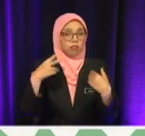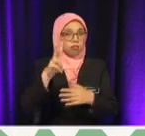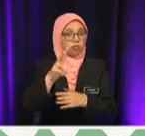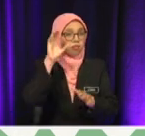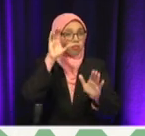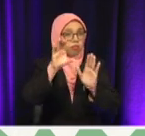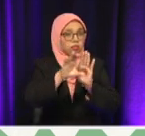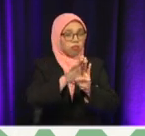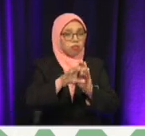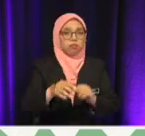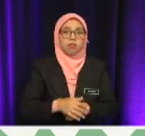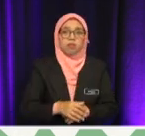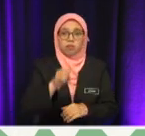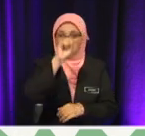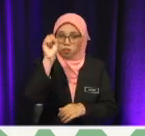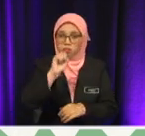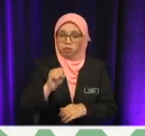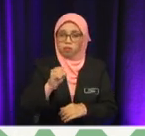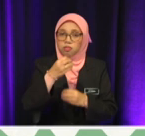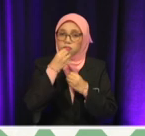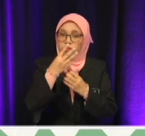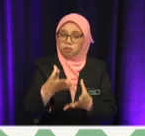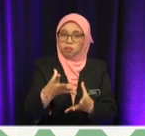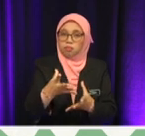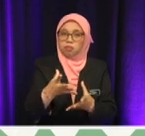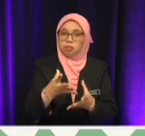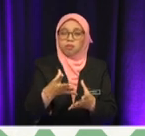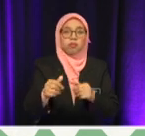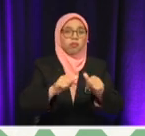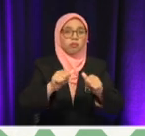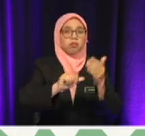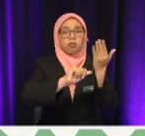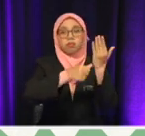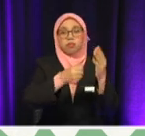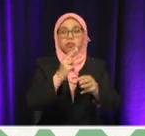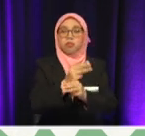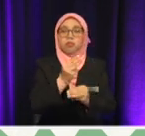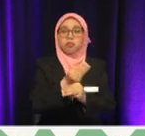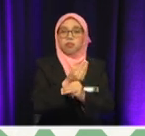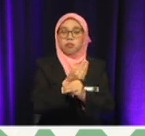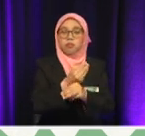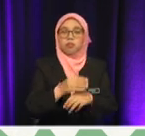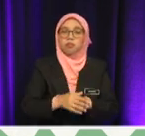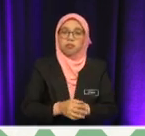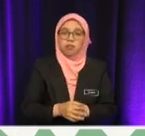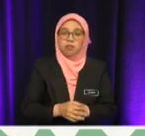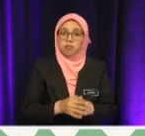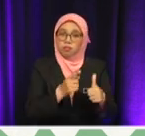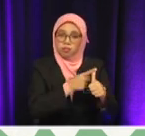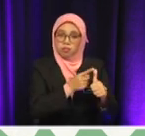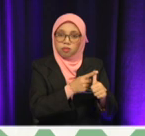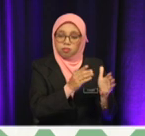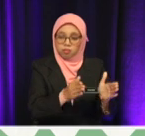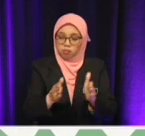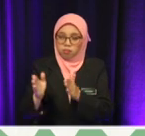diberikan. Okey, soalan dia nyatakan aktiviti awal matematik tersebut. Jadi, kalau kat sini yang pertama, menyusun